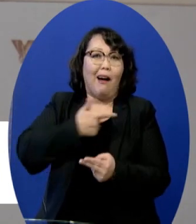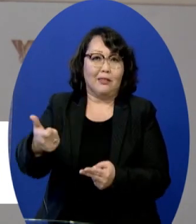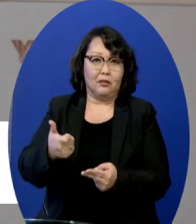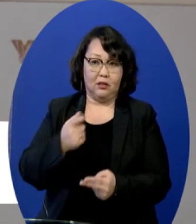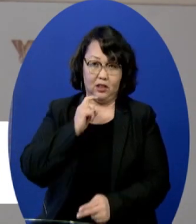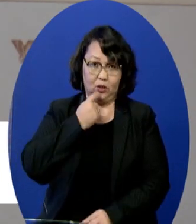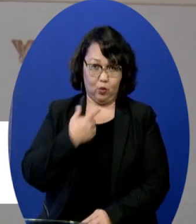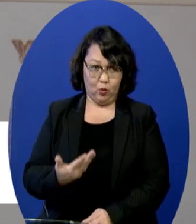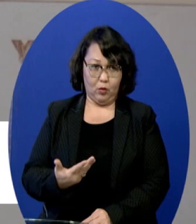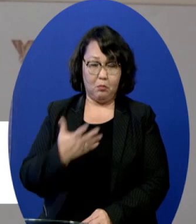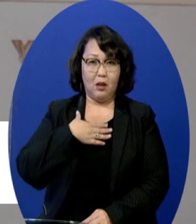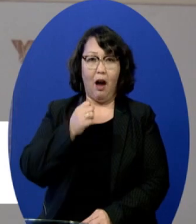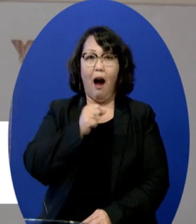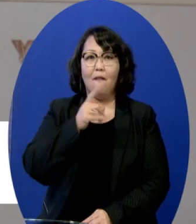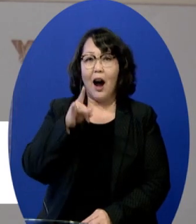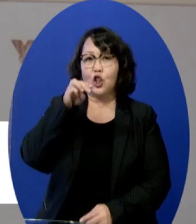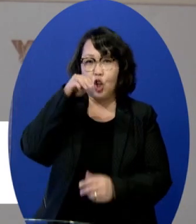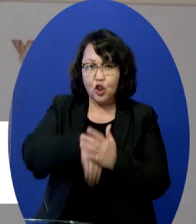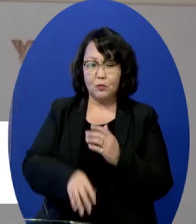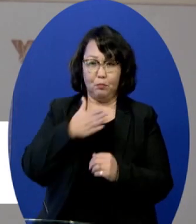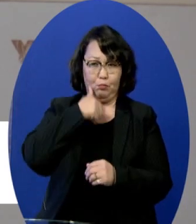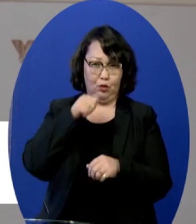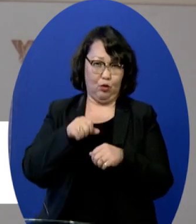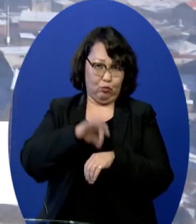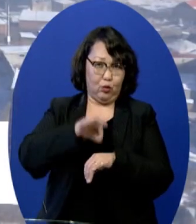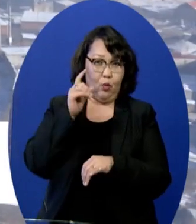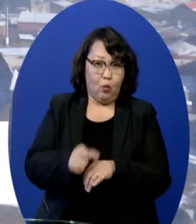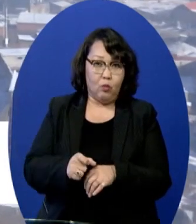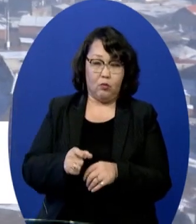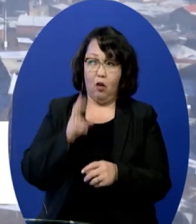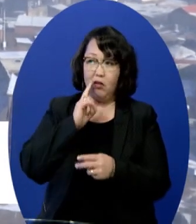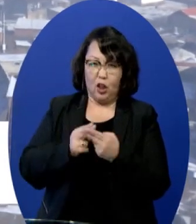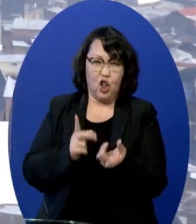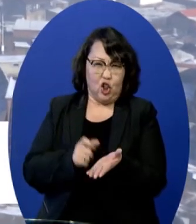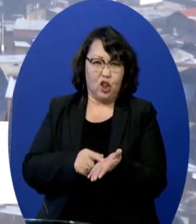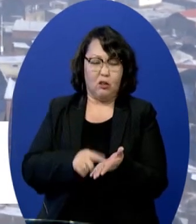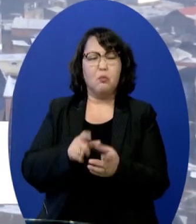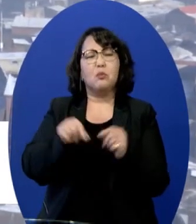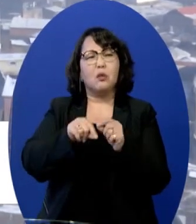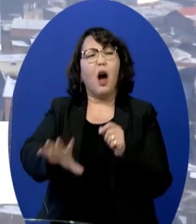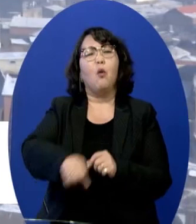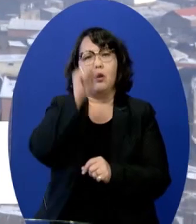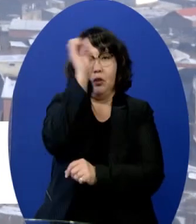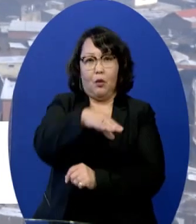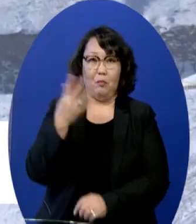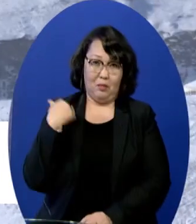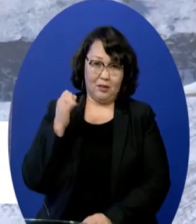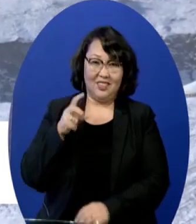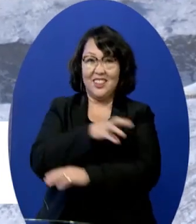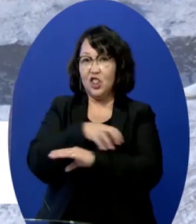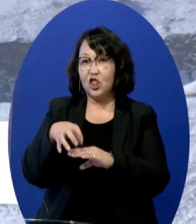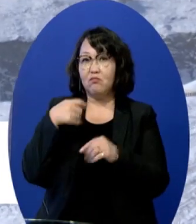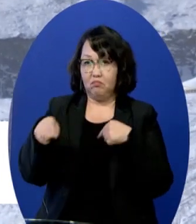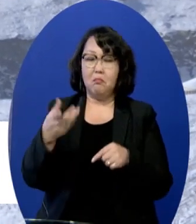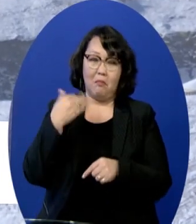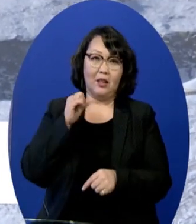ингээ би хаа байхгүй болсон хүн. Юу ч болчихвол бүр стейтик олго болчихно гэд ингээ өгөө юулж. Нийслэлийн гэр хорооллын захын дүүргээр явход байдал юм байна. Энэ бол